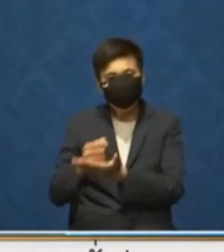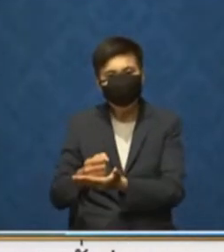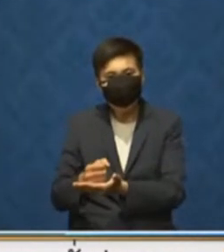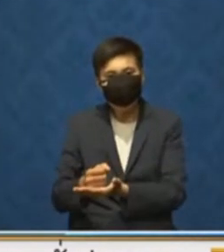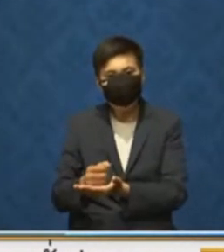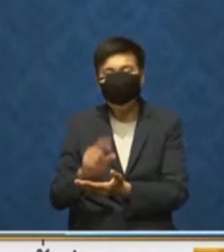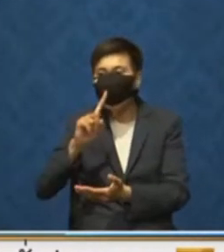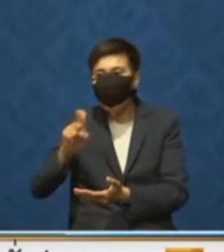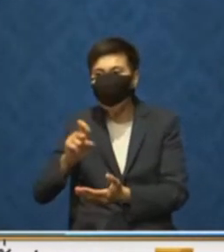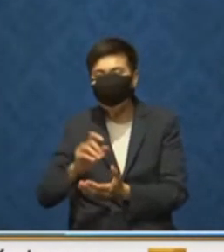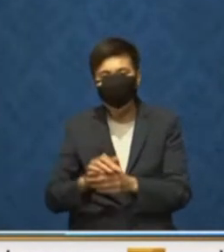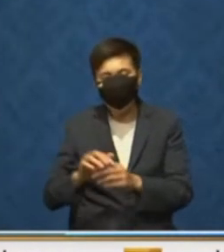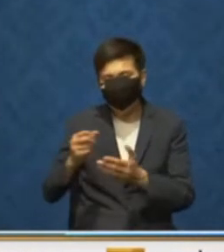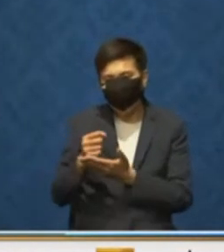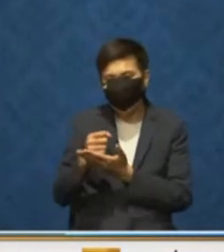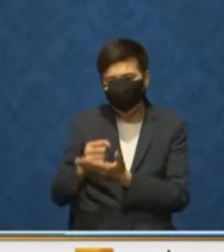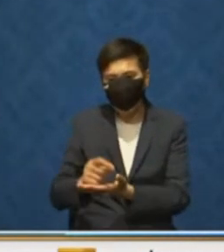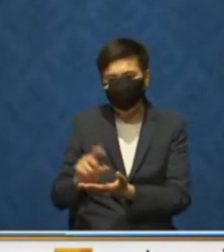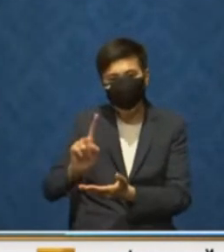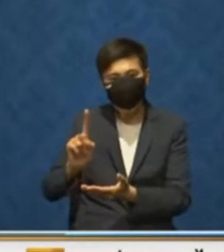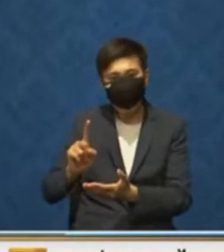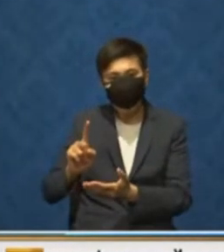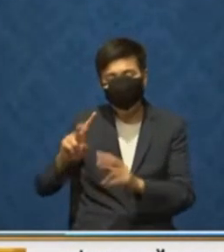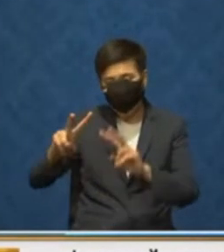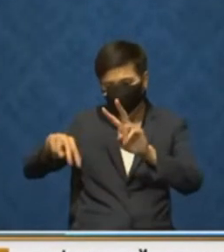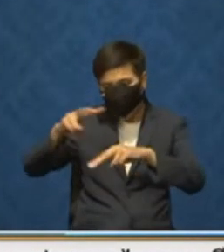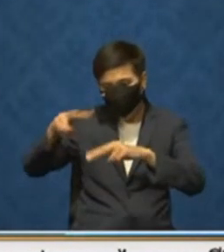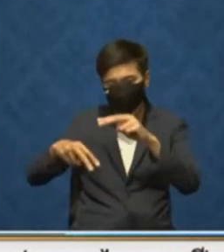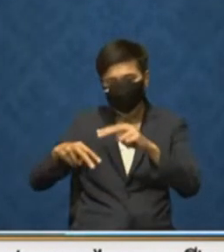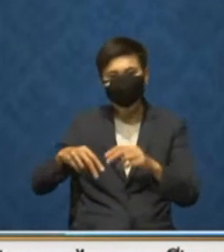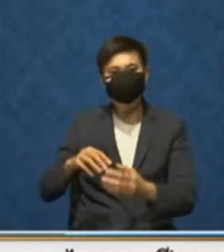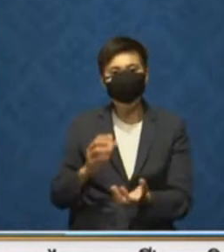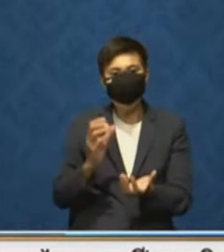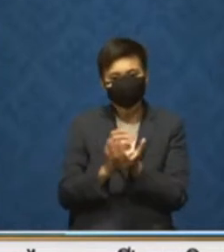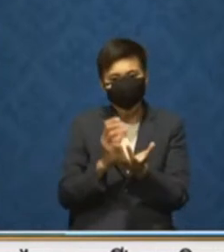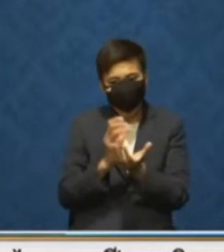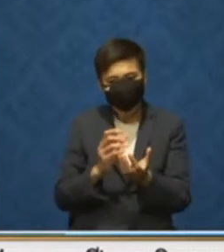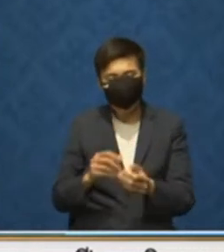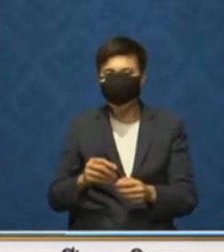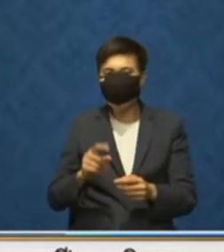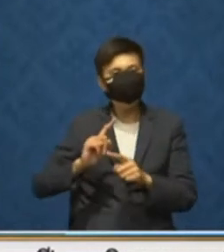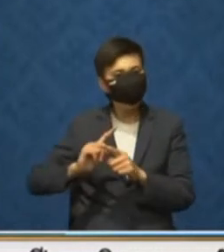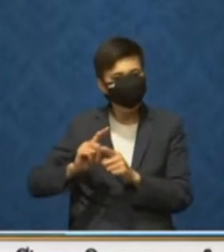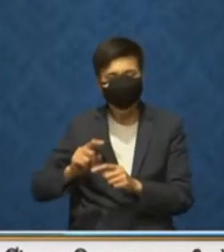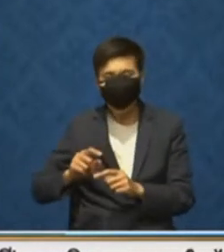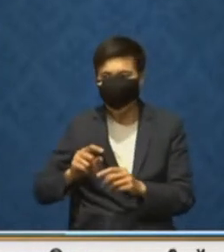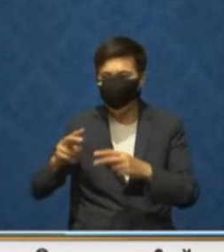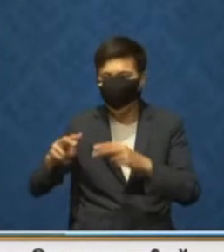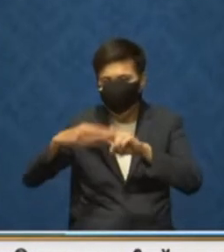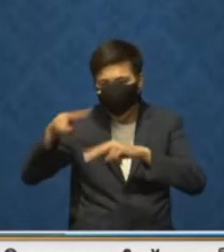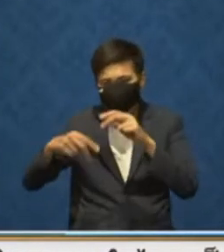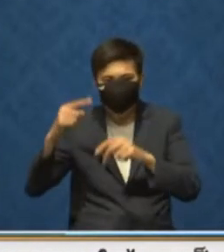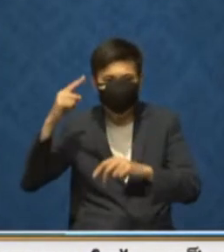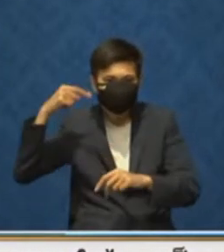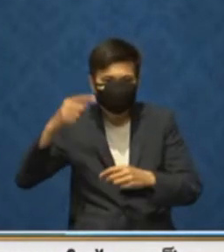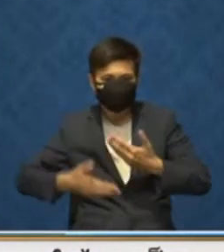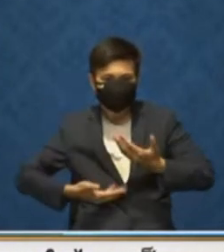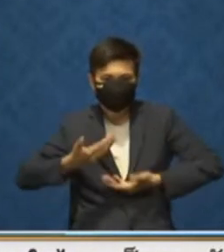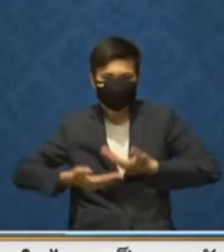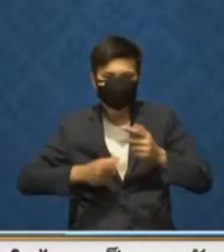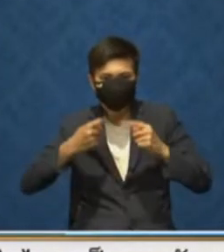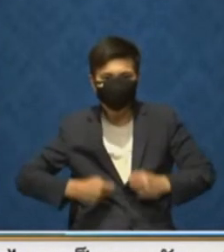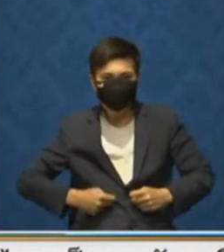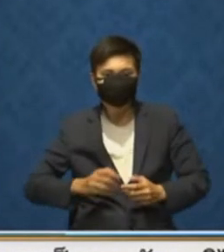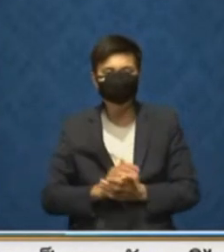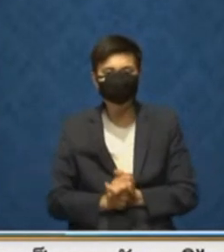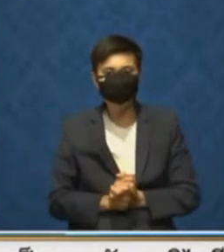ครับไปคุ้มบอลคุมซ่องไปทำอะไรก็ได้กันนะเป็นอย่างนั้นตำรวจรุ่นผมนะครับท่านประธาน